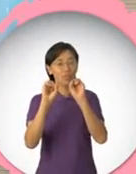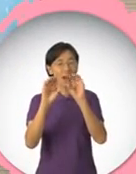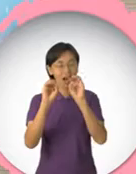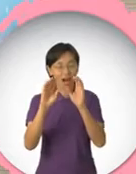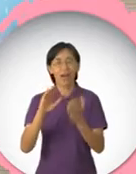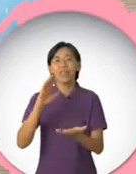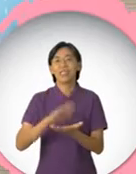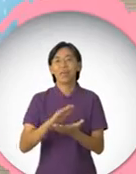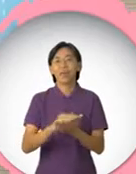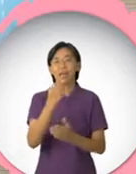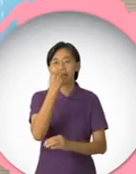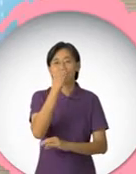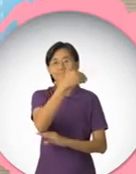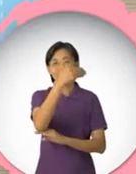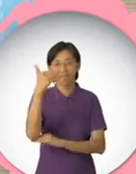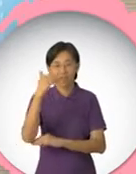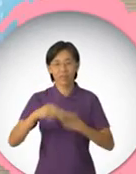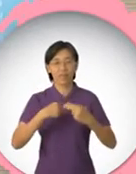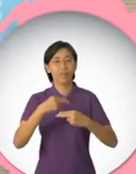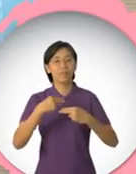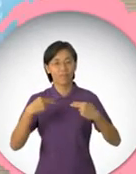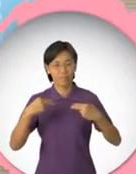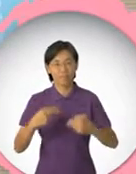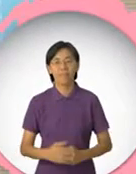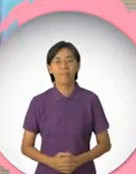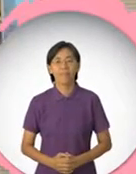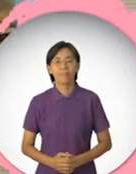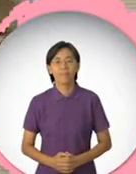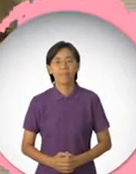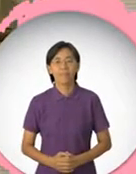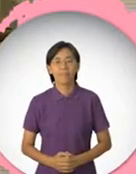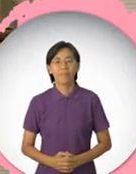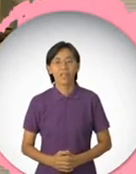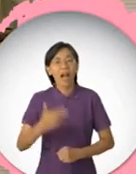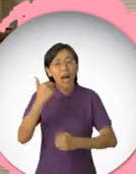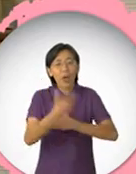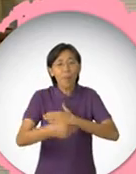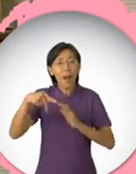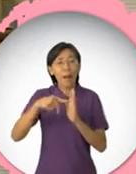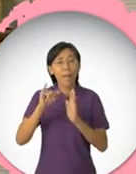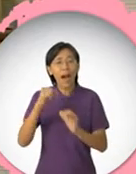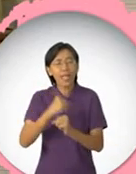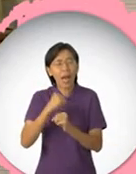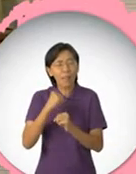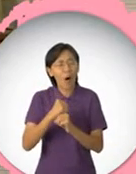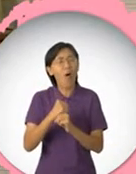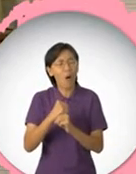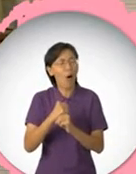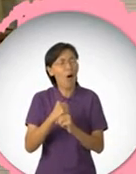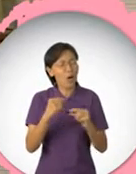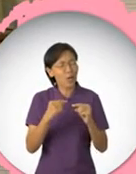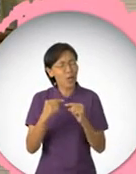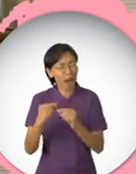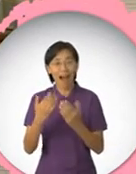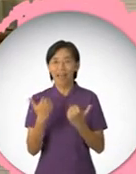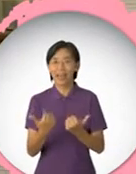ชตนะครับจากโรงเรียนการอาหารนานาชาติสวนดุสิตครับหลังจากที่เราได้ทำพายกันมาหลายตอนนะครับวันนี้เราก็จะทำอีกหนึ่งพายต้